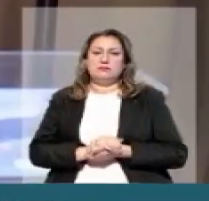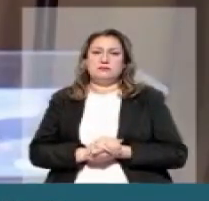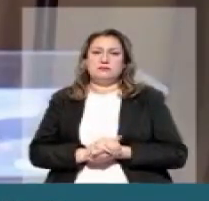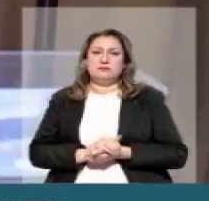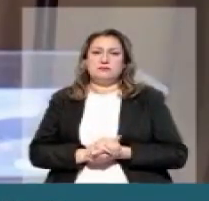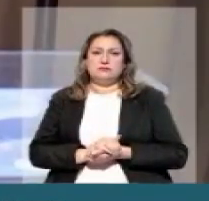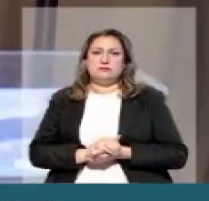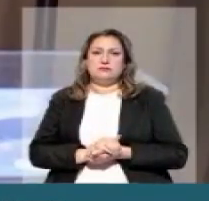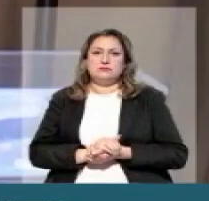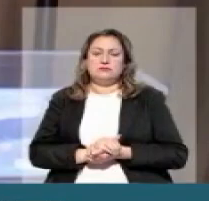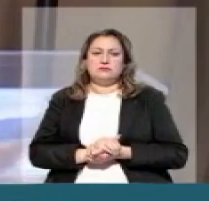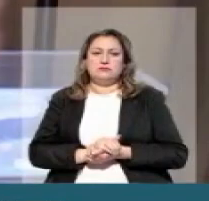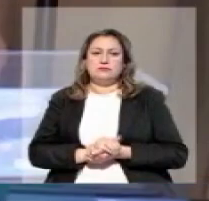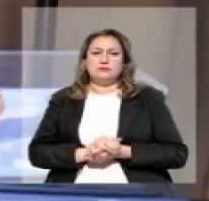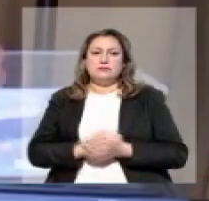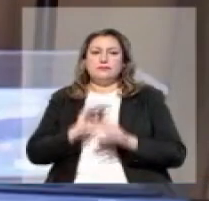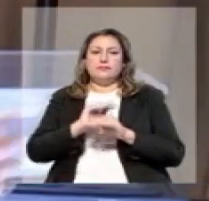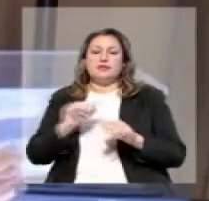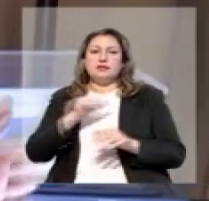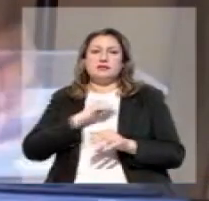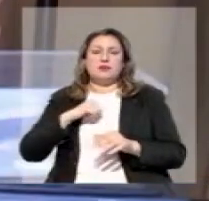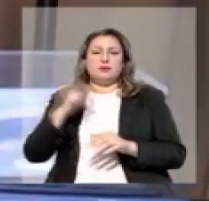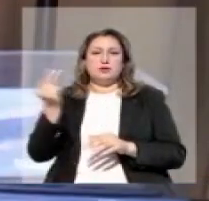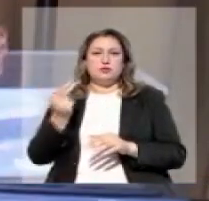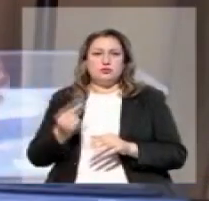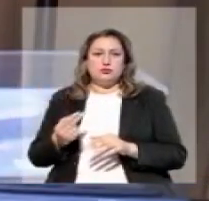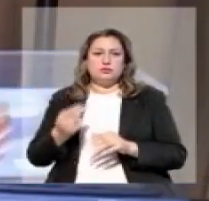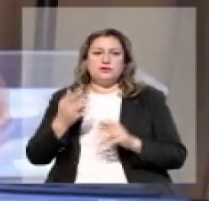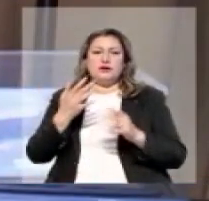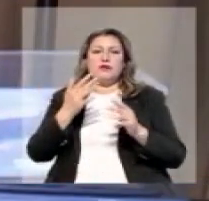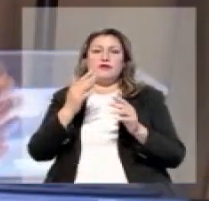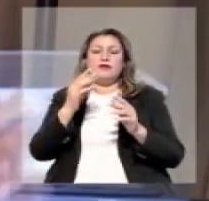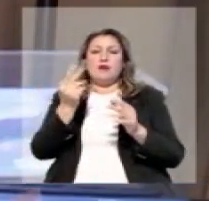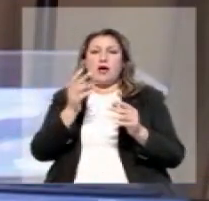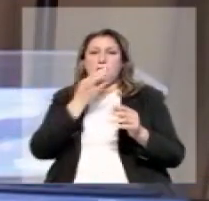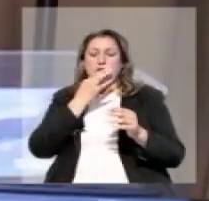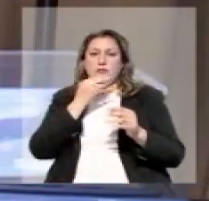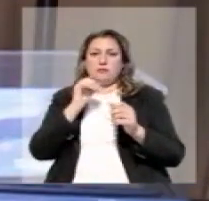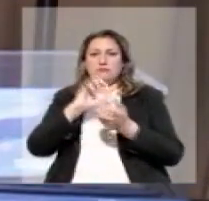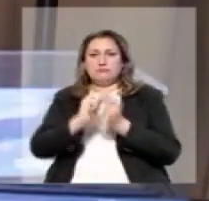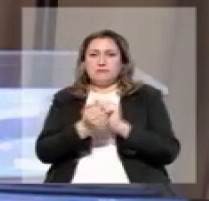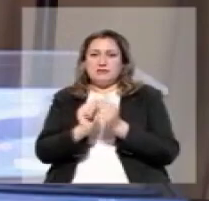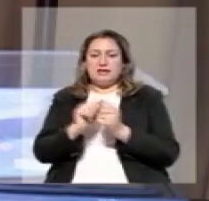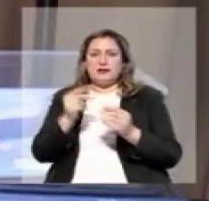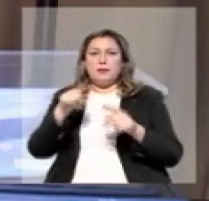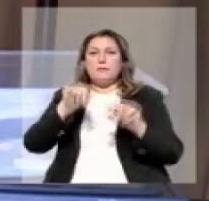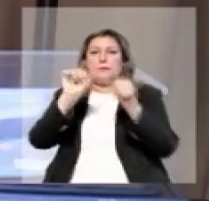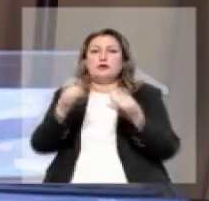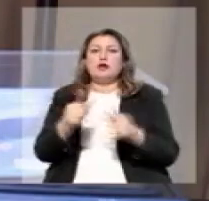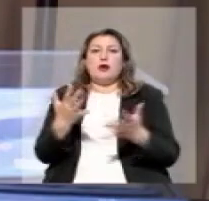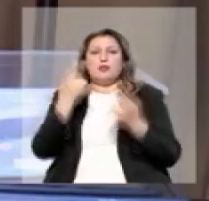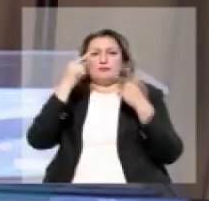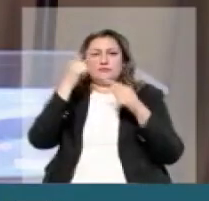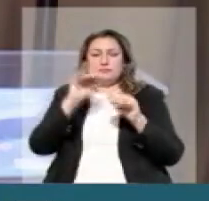вот сегодня, да? Балалар өздері сюжетке фон салады. Содан кейін кейіпкерлерді ермексаздан мүсіндейді. Олардың әр қозғалысы 2D